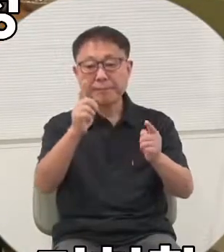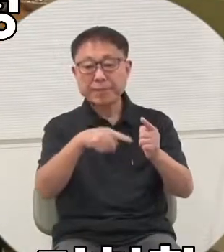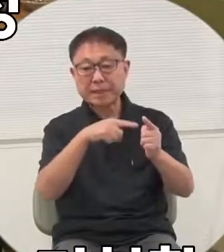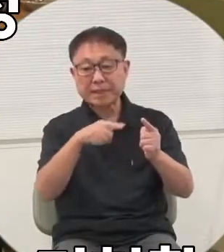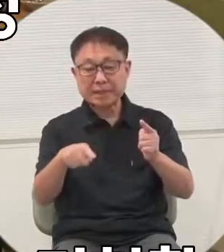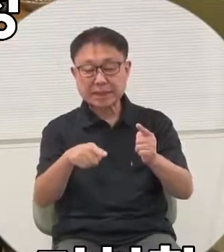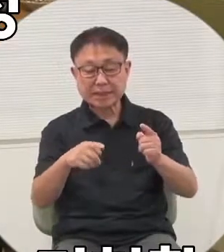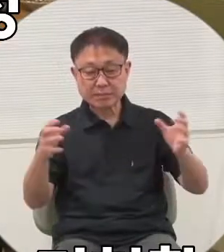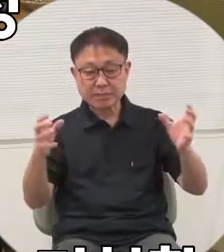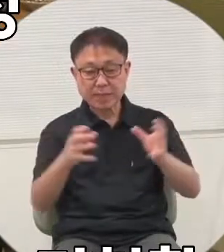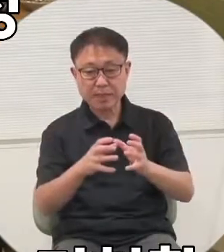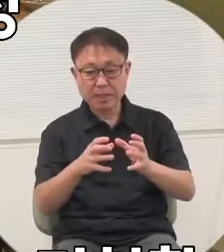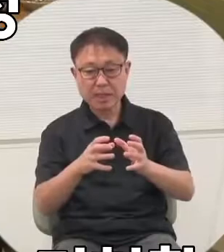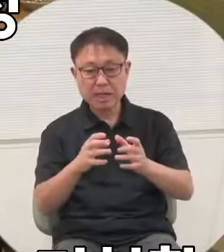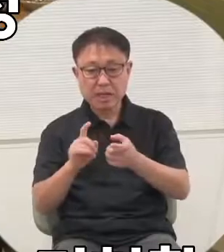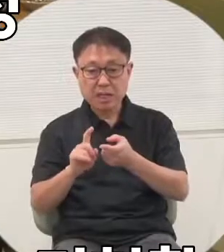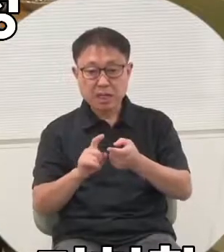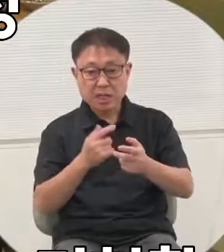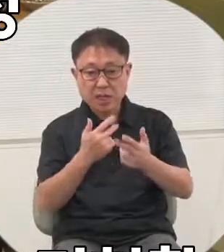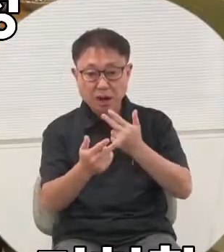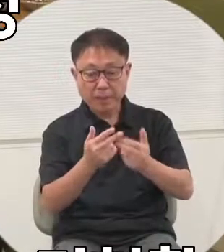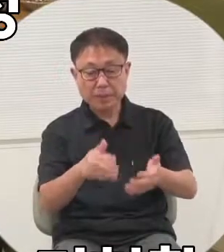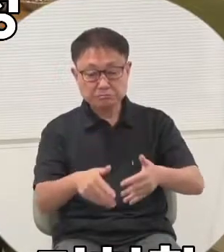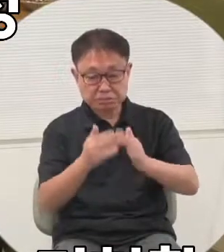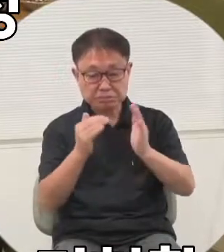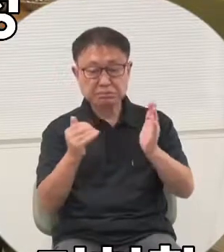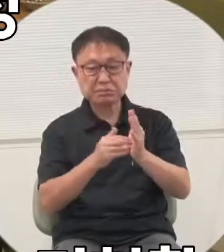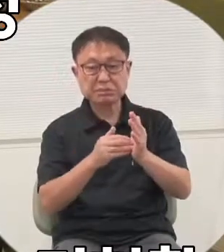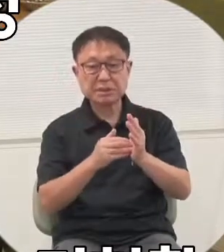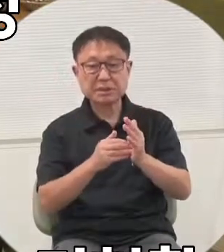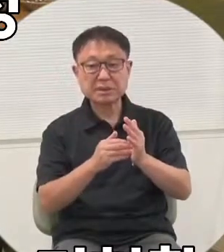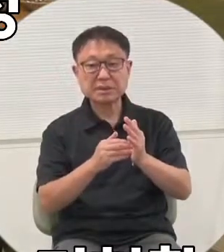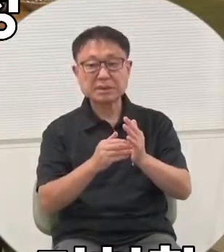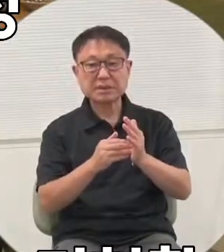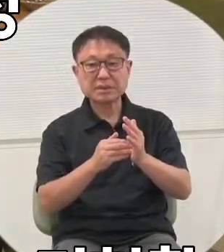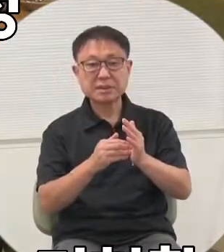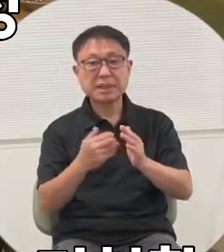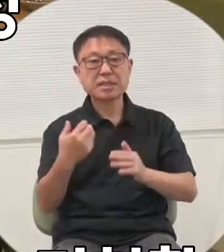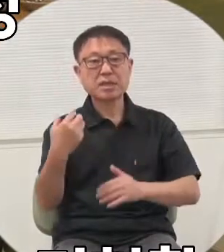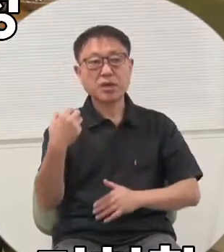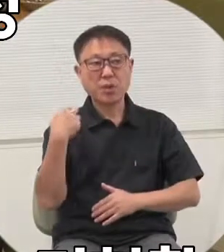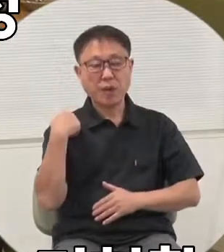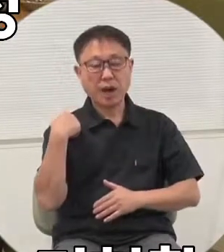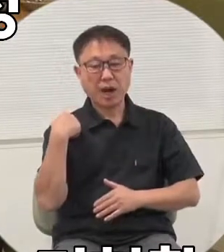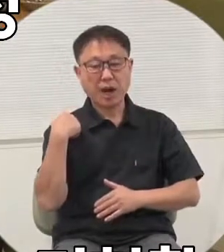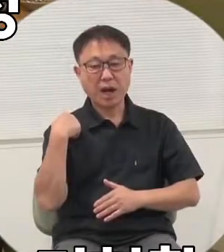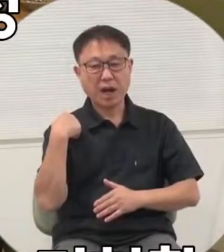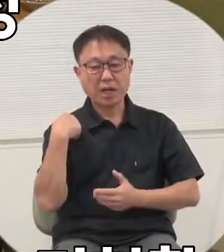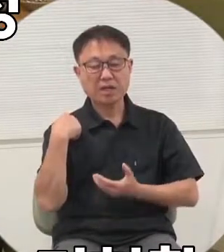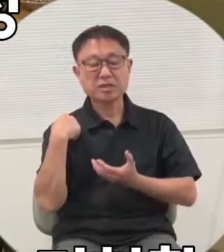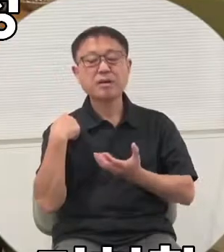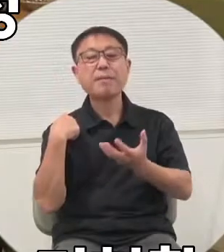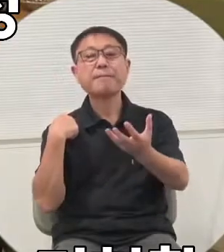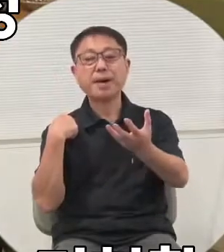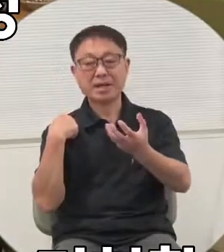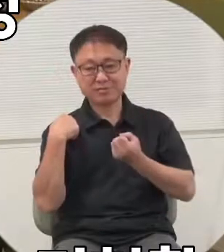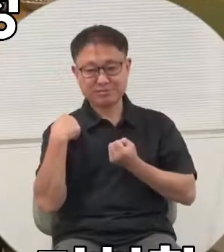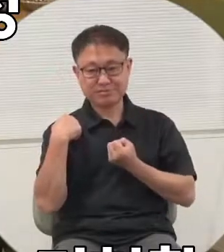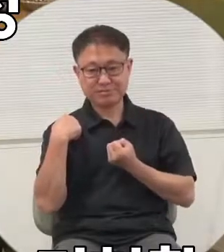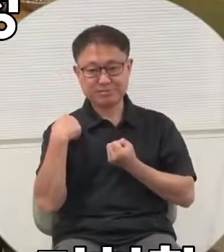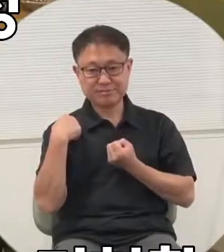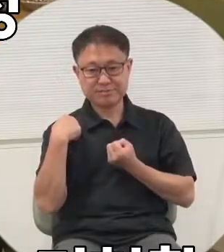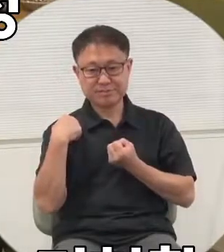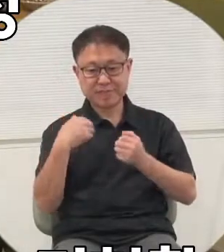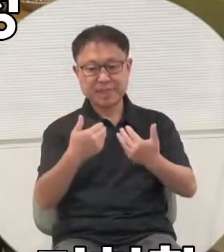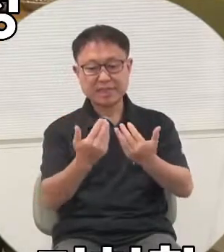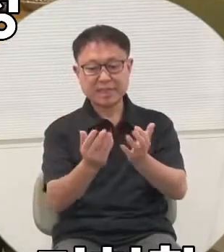협의회를 창립을 했어요. 그래서 그쪽에서 여태까지 우리가 했던 역할을 이관하고 저희는 그런